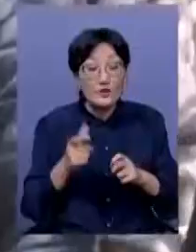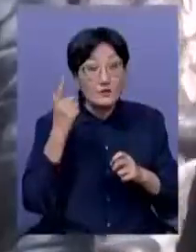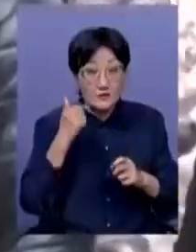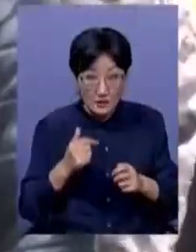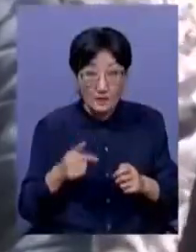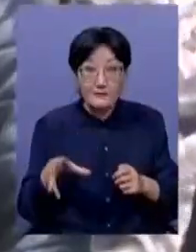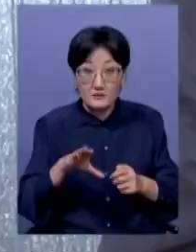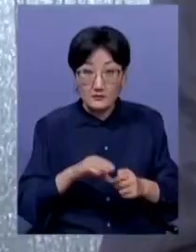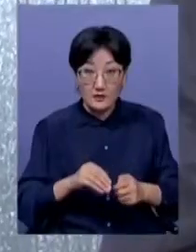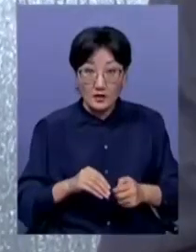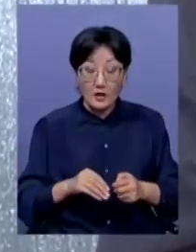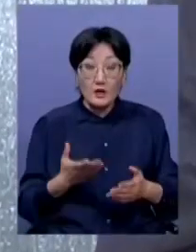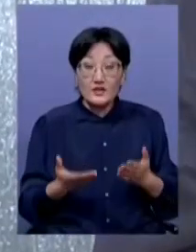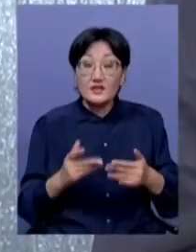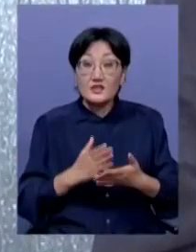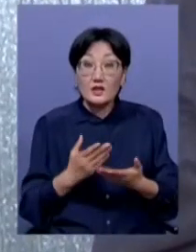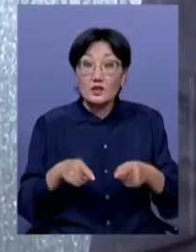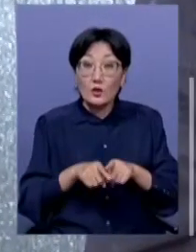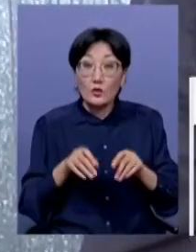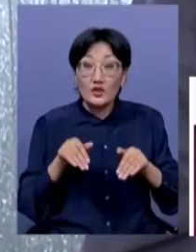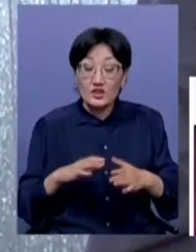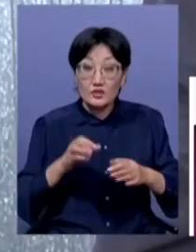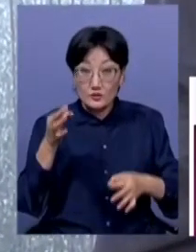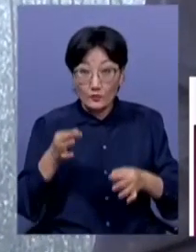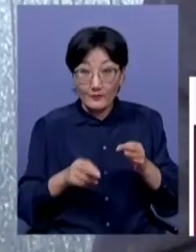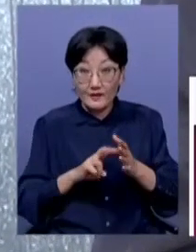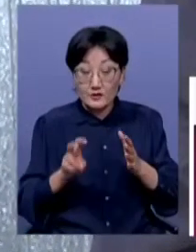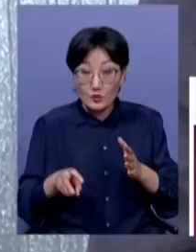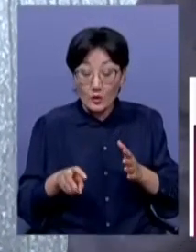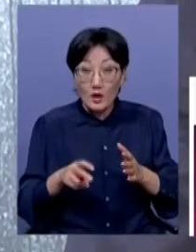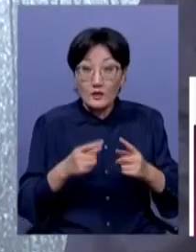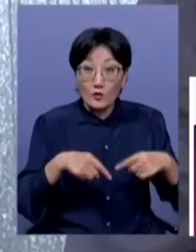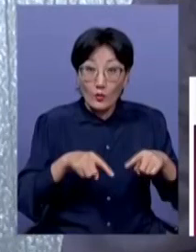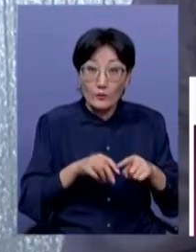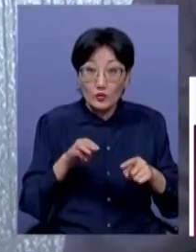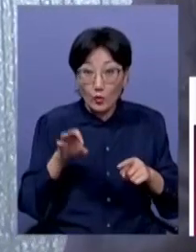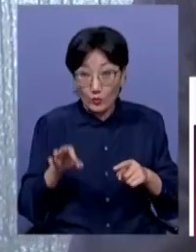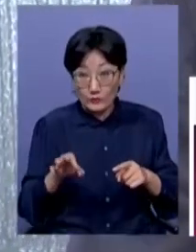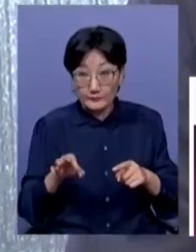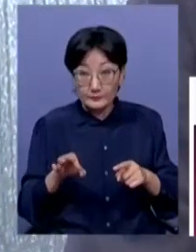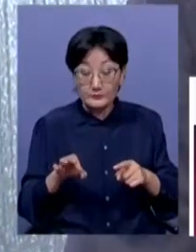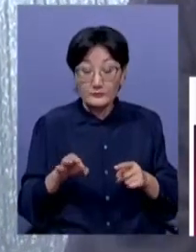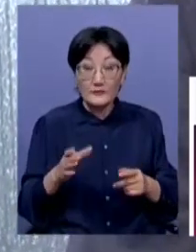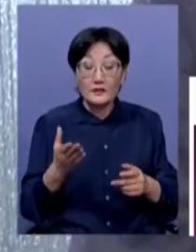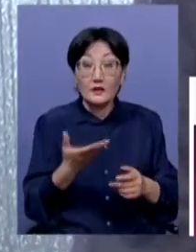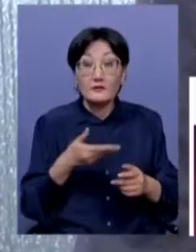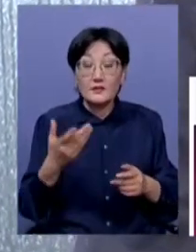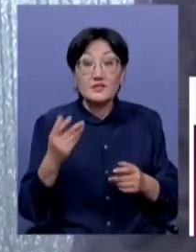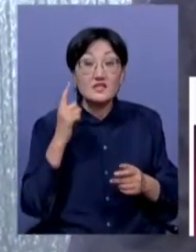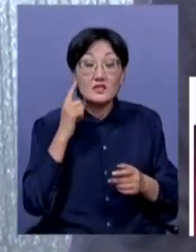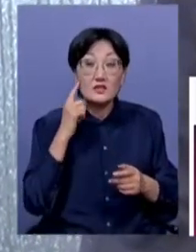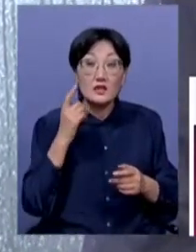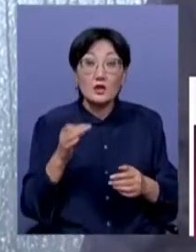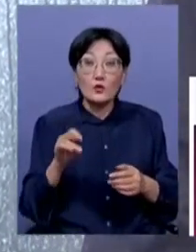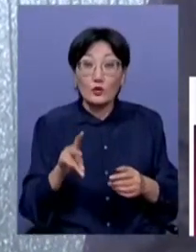не понаслышке. Есть такое решение суда, да, о выходе пайщиков из состава ТО. Вот как вы сейчас слышали,